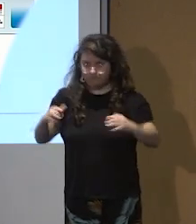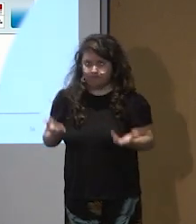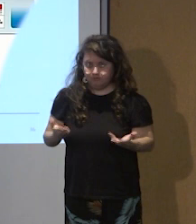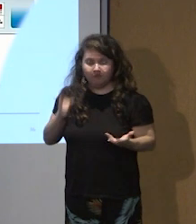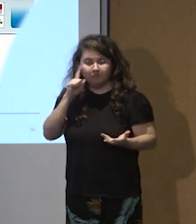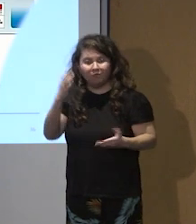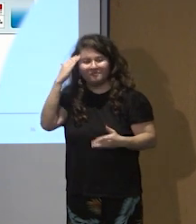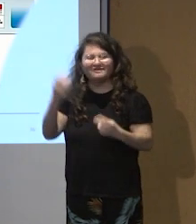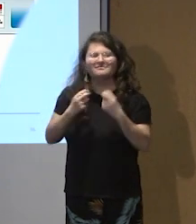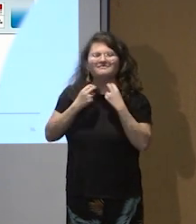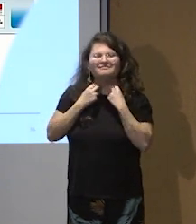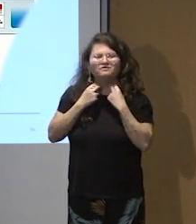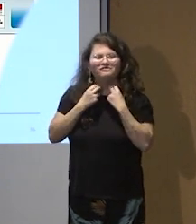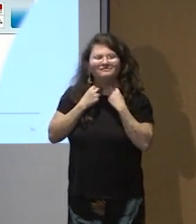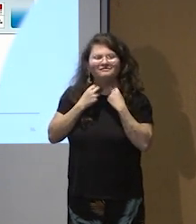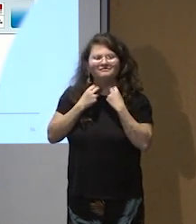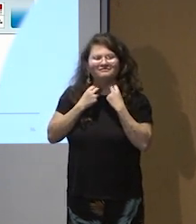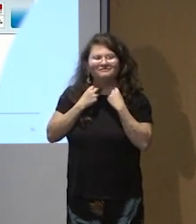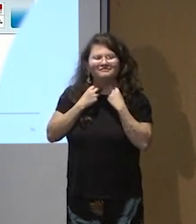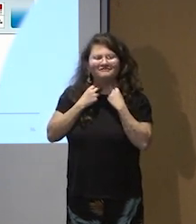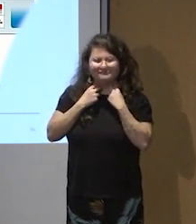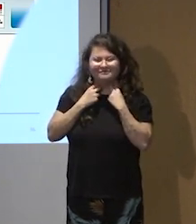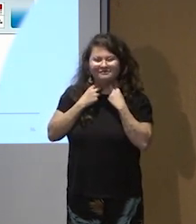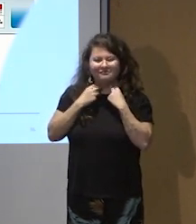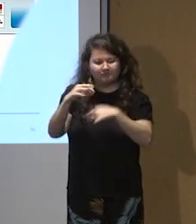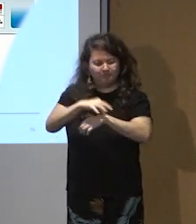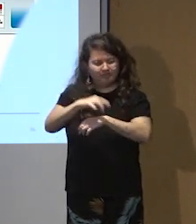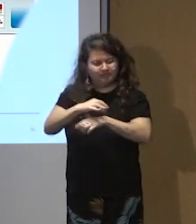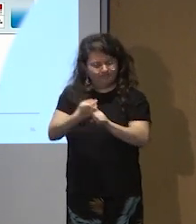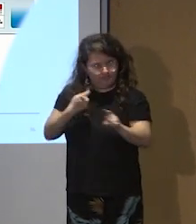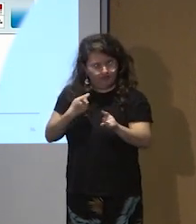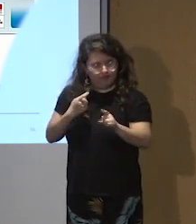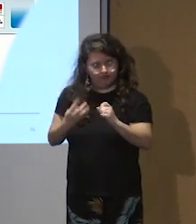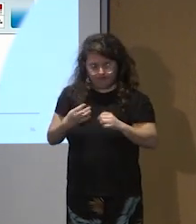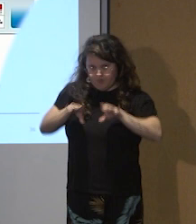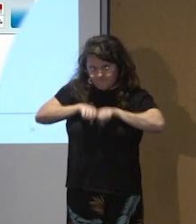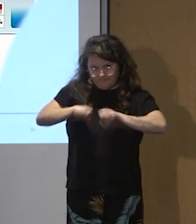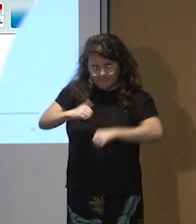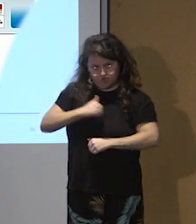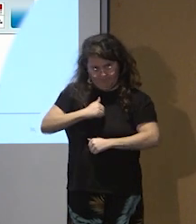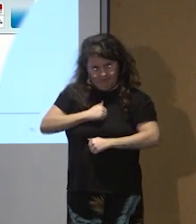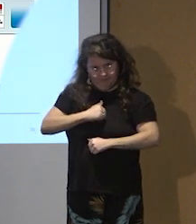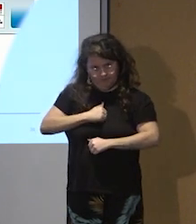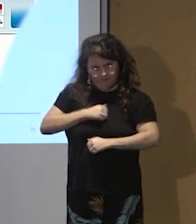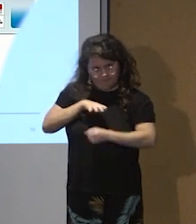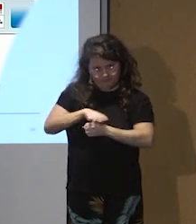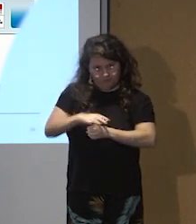une thyroïdite, c'est une maladie auto-immune. Vous faites des anticorps contre votre